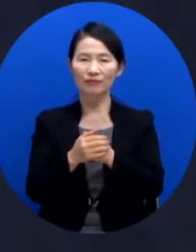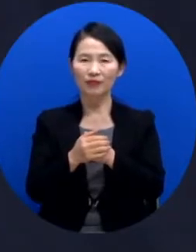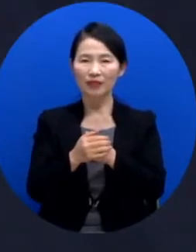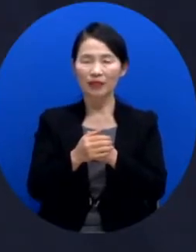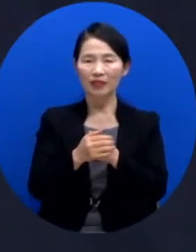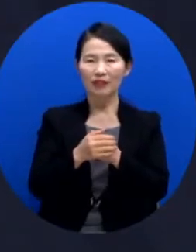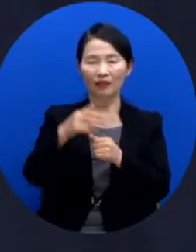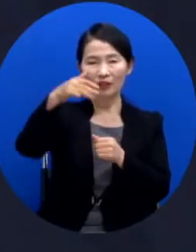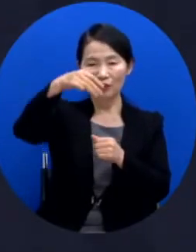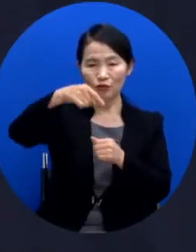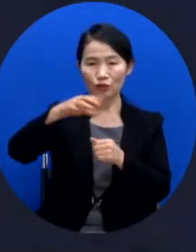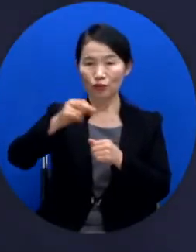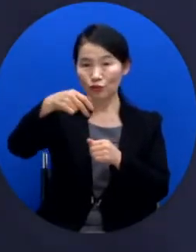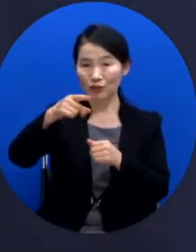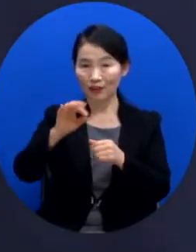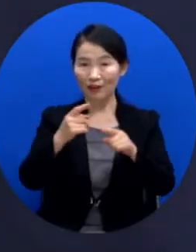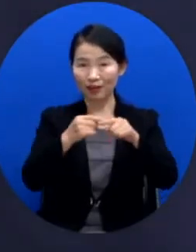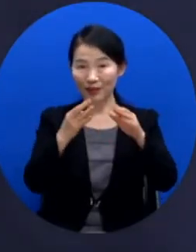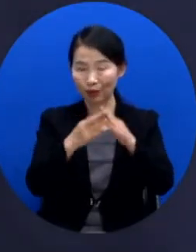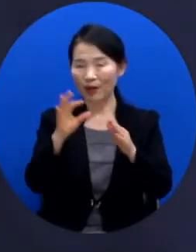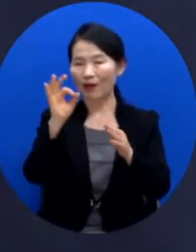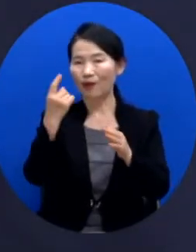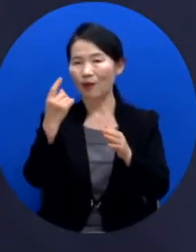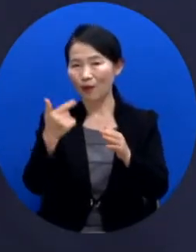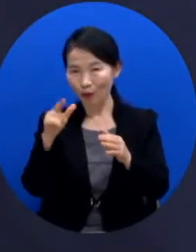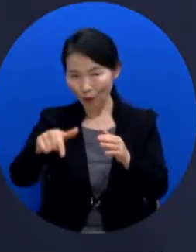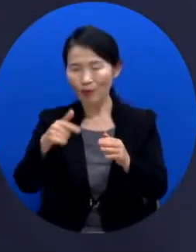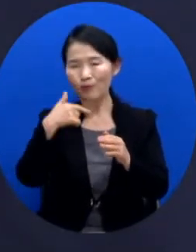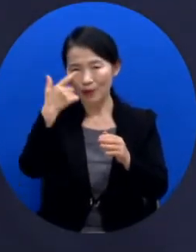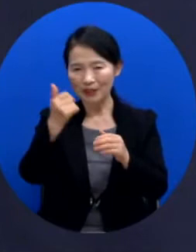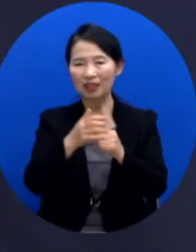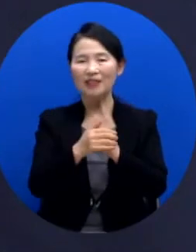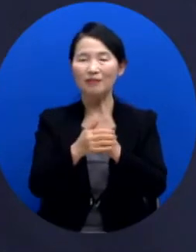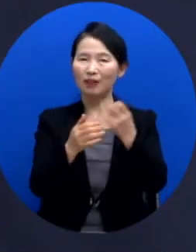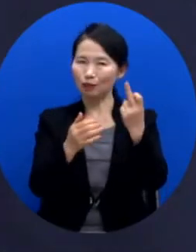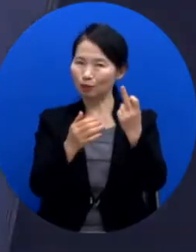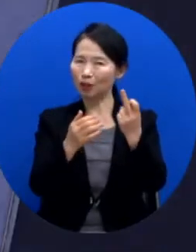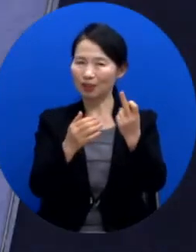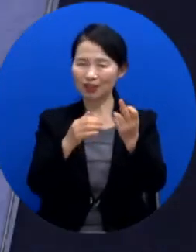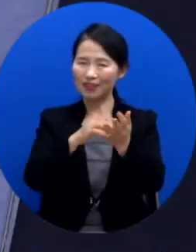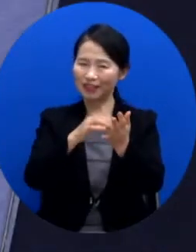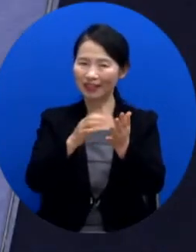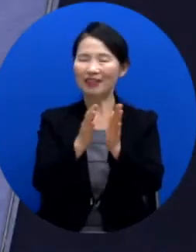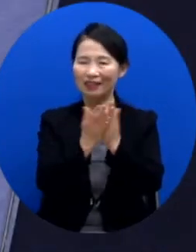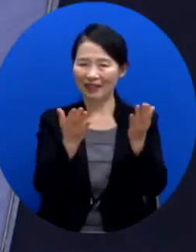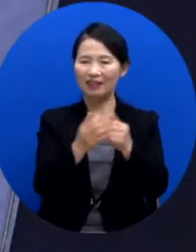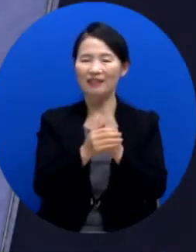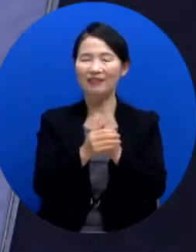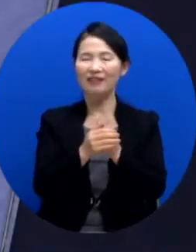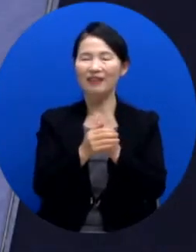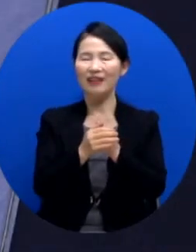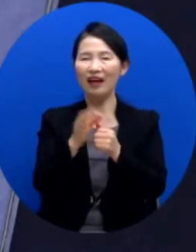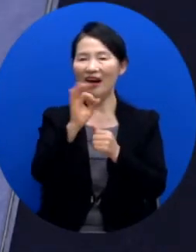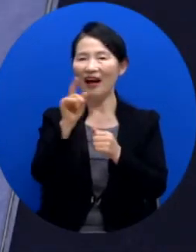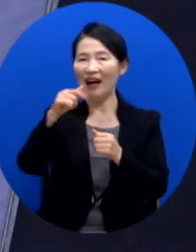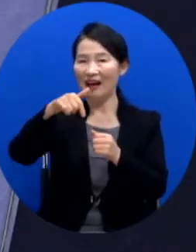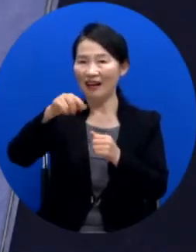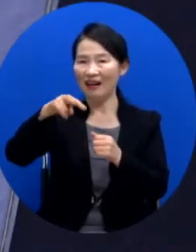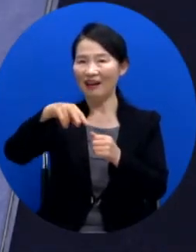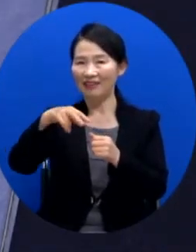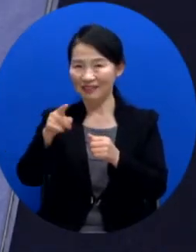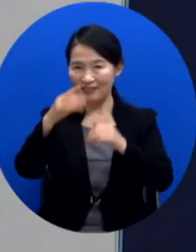충정교회 옥성석 목사의 12번째 강해 시리즈가 출간됐습니다. 성경 아가서의 강해 내용을 담은 왕의